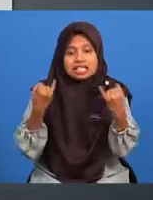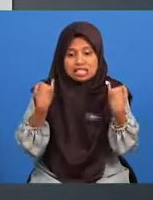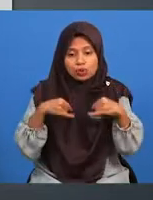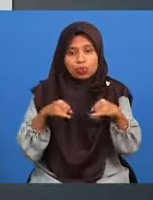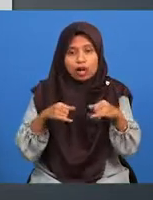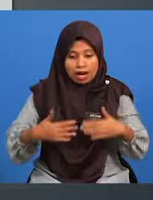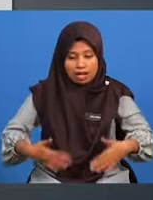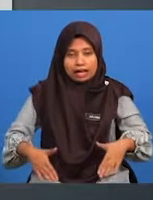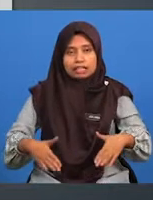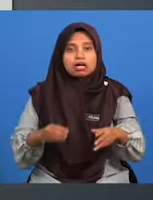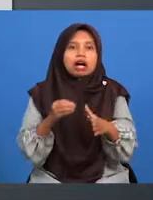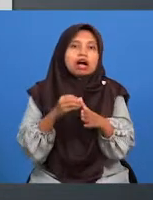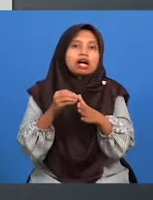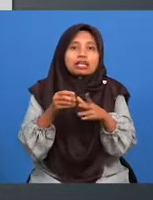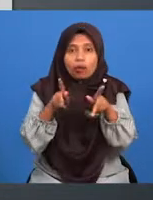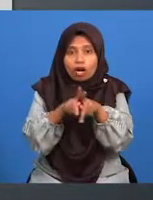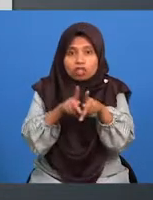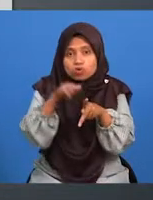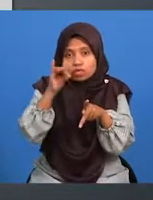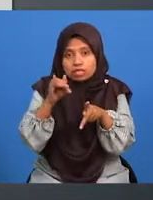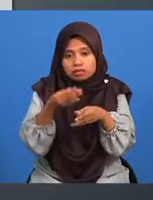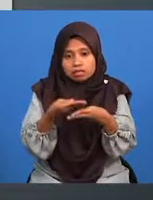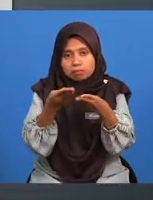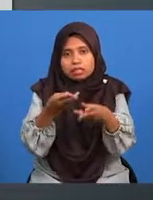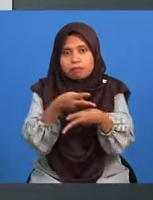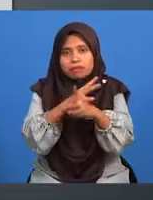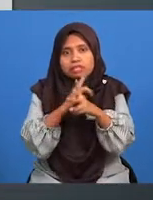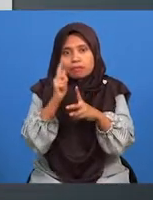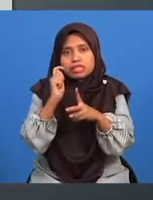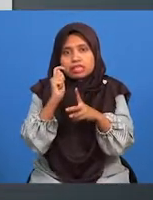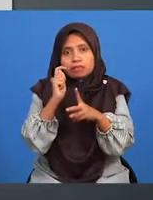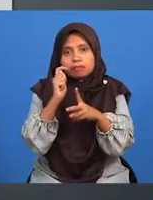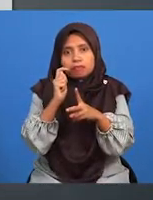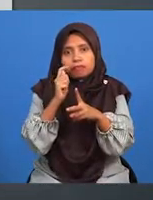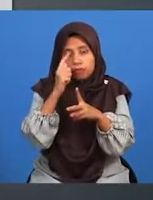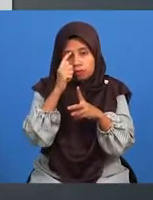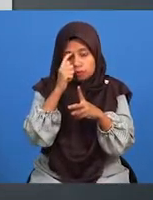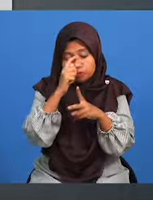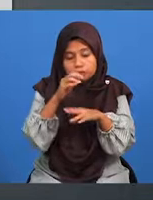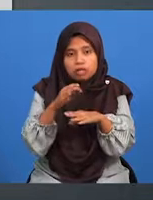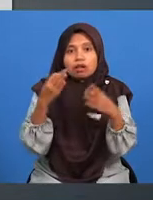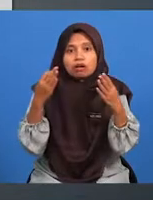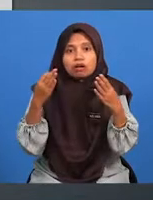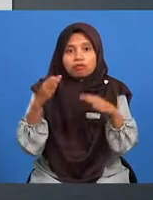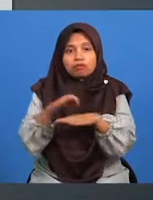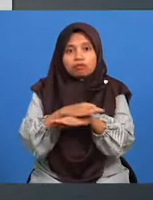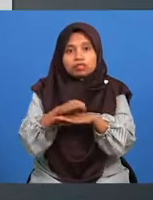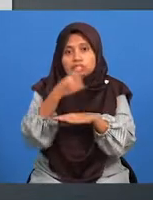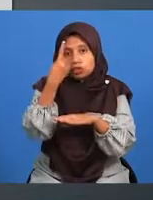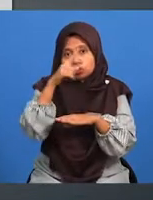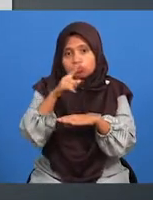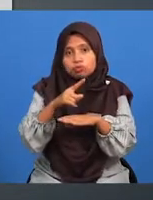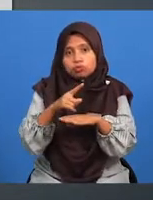kain. Atau kasut yang diberi pinjam oleh Musa itu tadi, fungsinya boleh